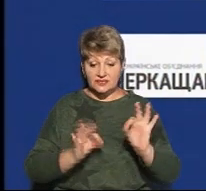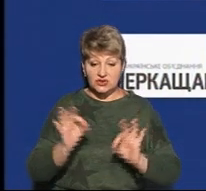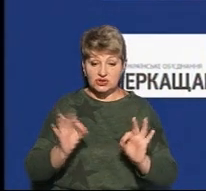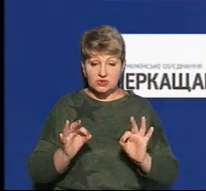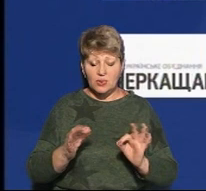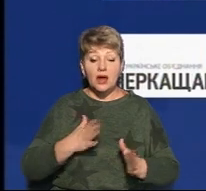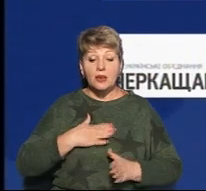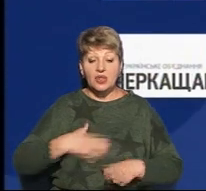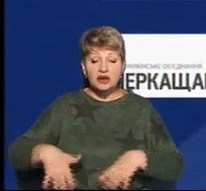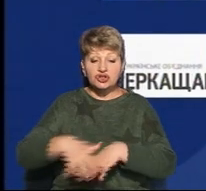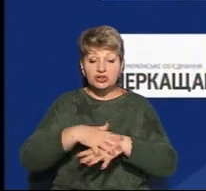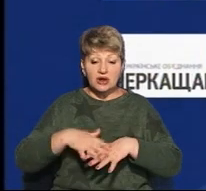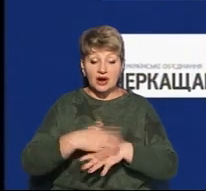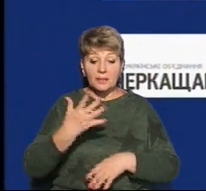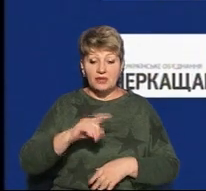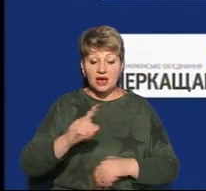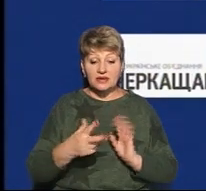6,29%. «Наш край» –